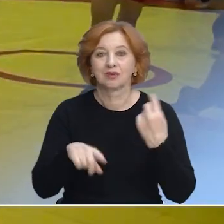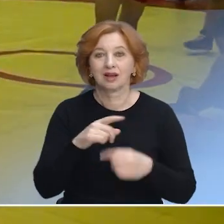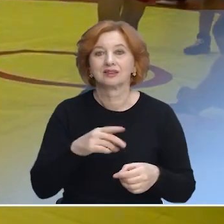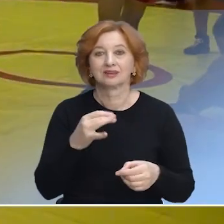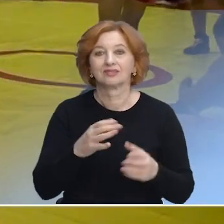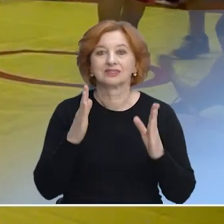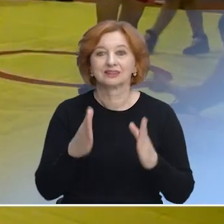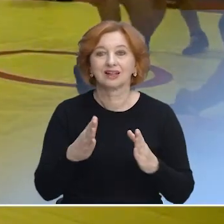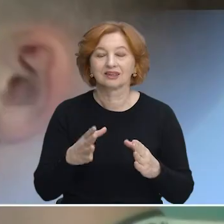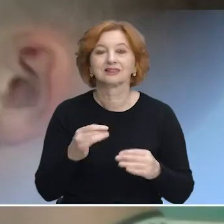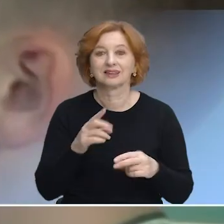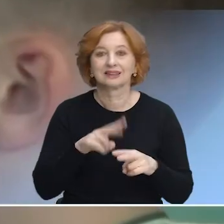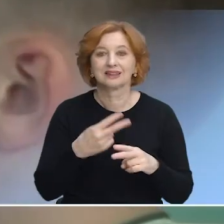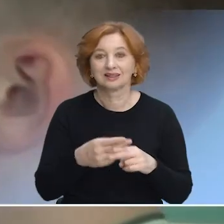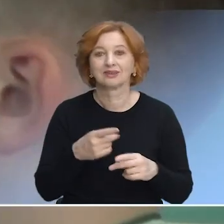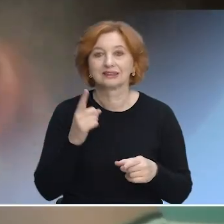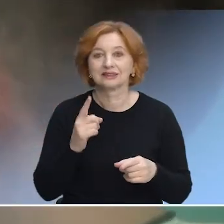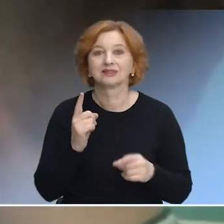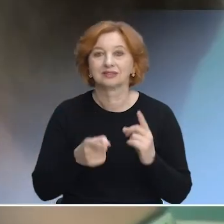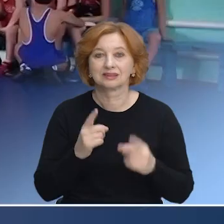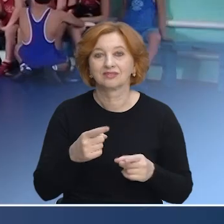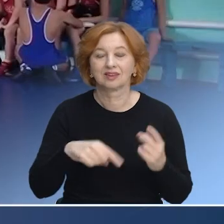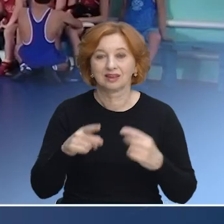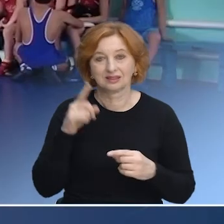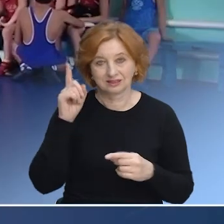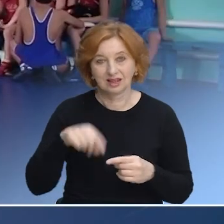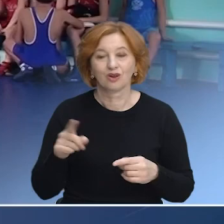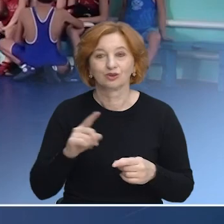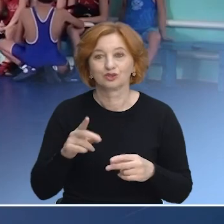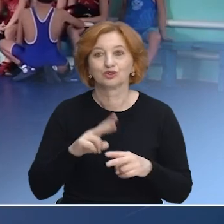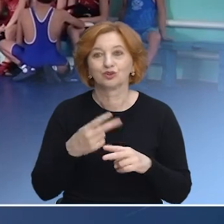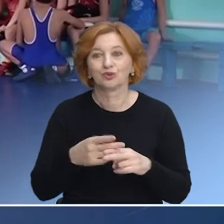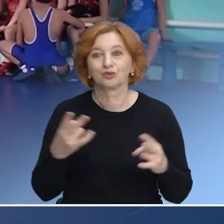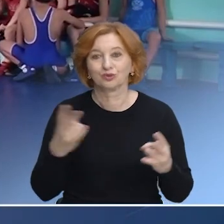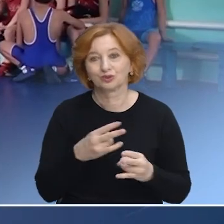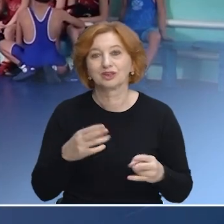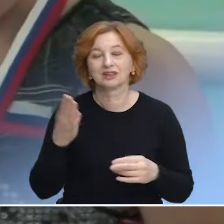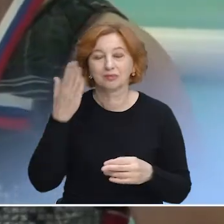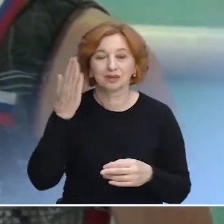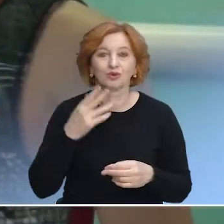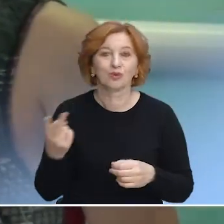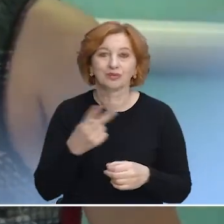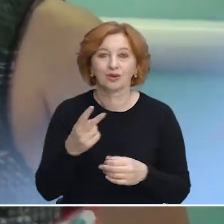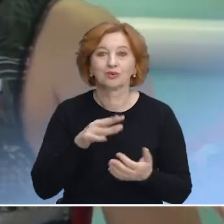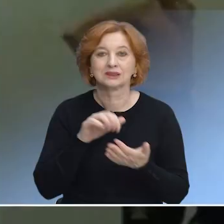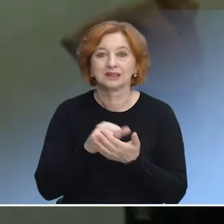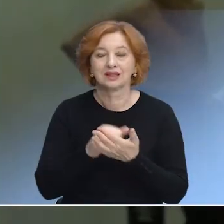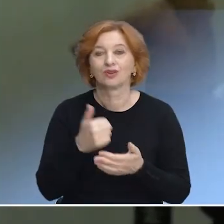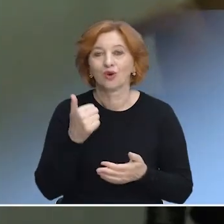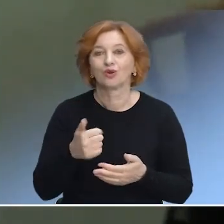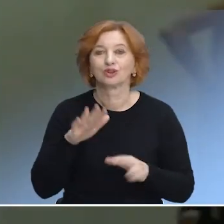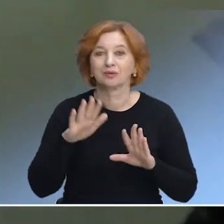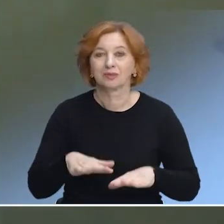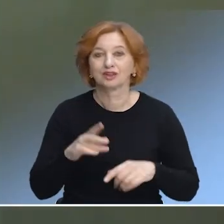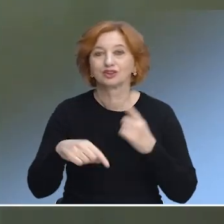борьбы записался не так давно. Дебютировал в «Гиганте» на соревнованиях, посвященных 60-летию спортивного клуба, занял 2-е место. Серебро